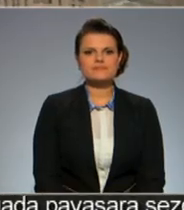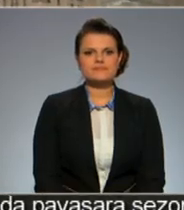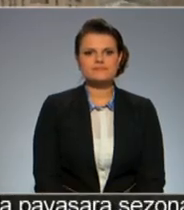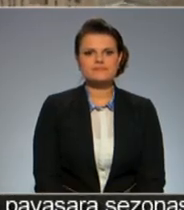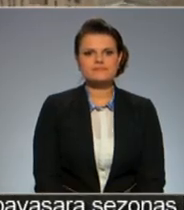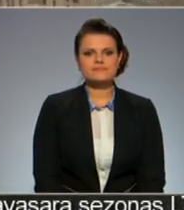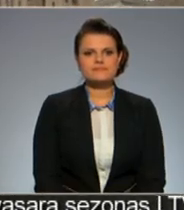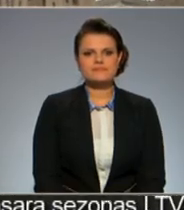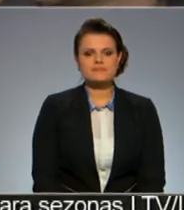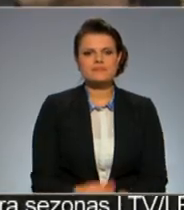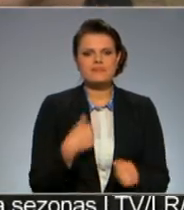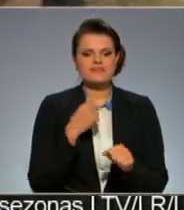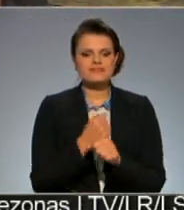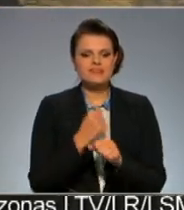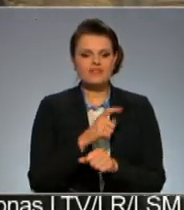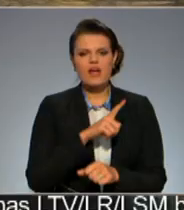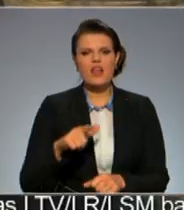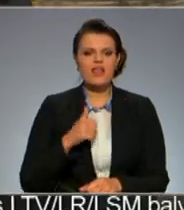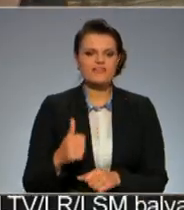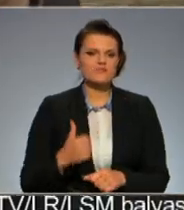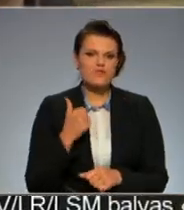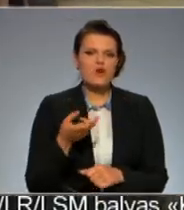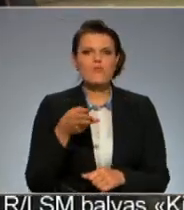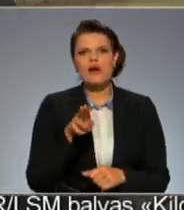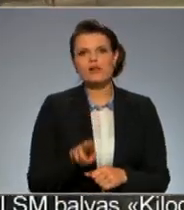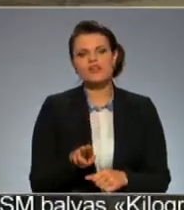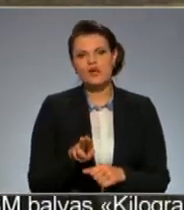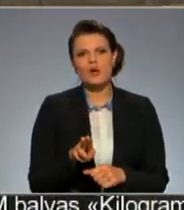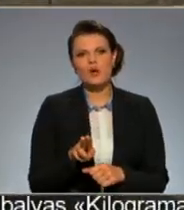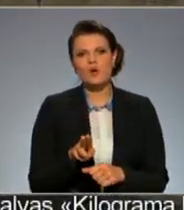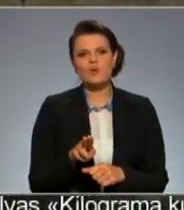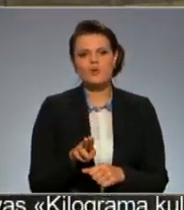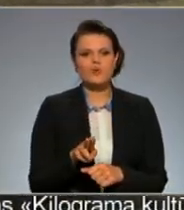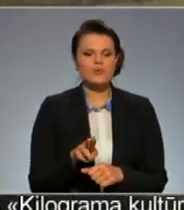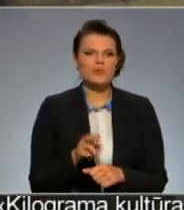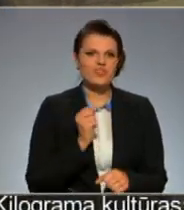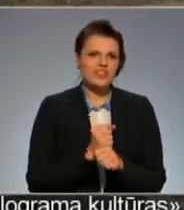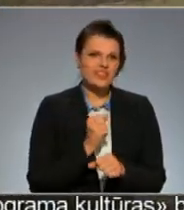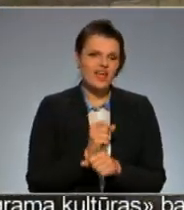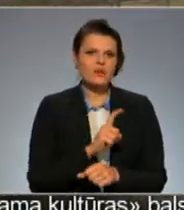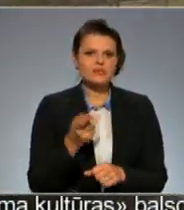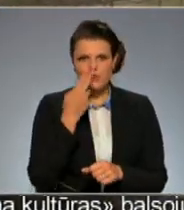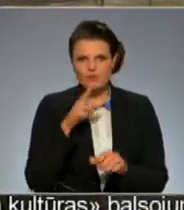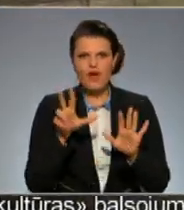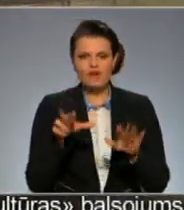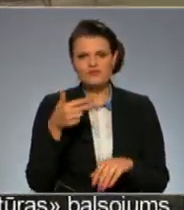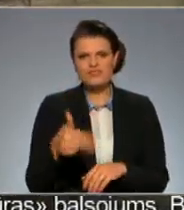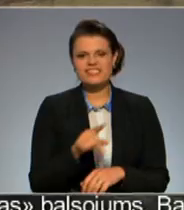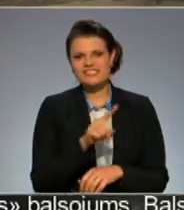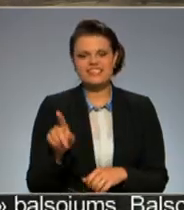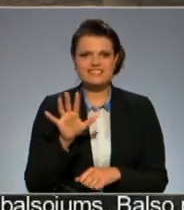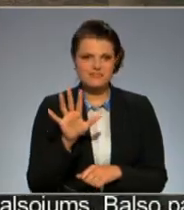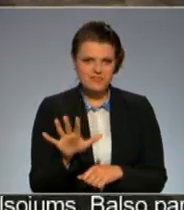āboliņa es strādāju latviešu kompānijā un un un un darbs ir no 8:30 līdz